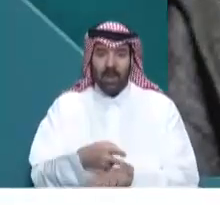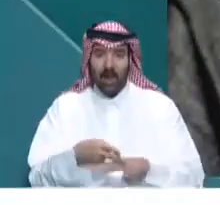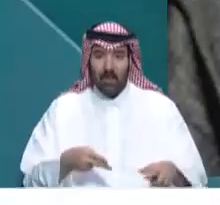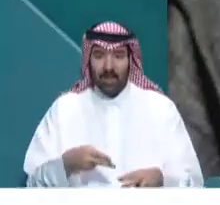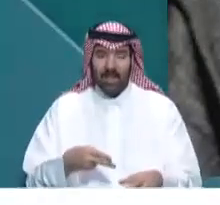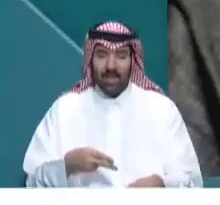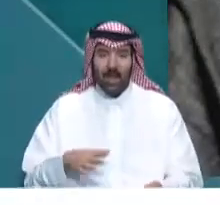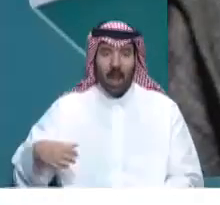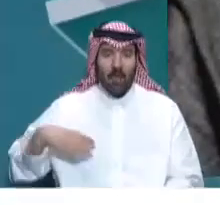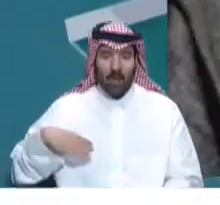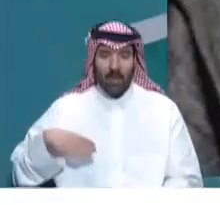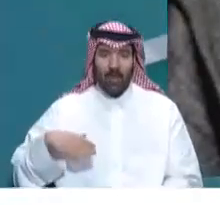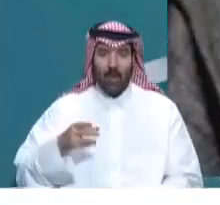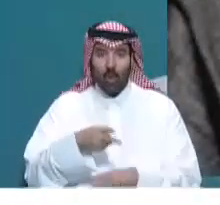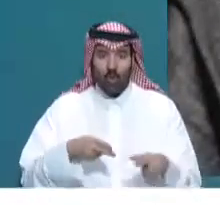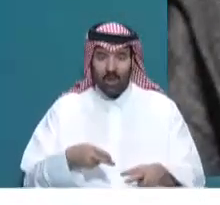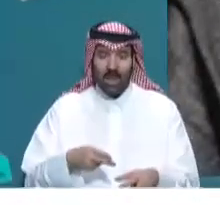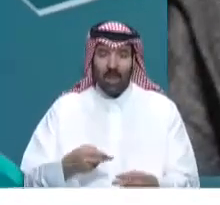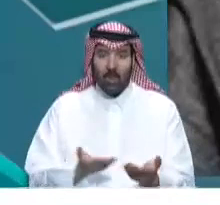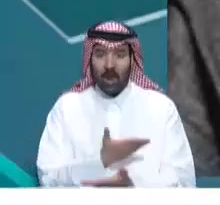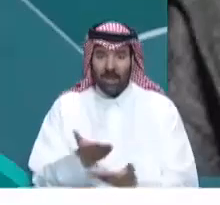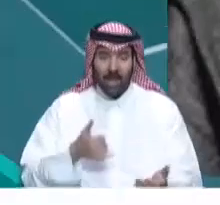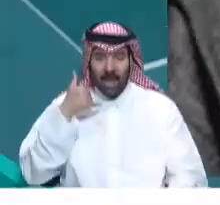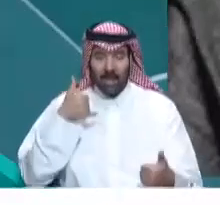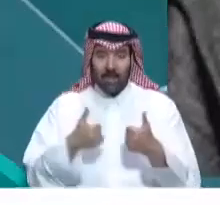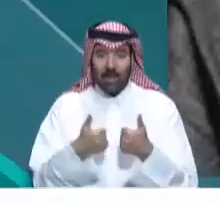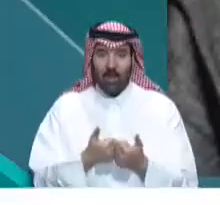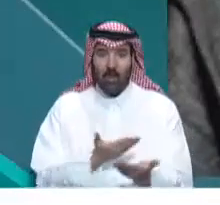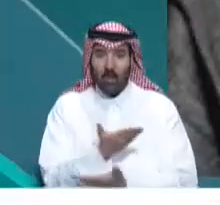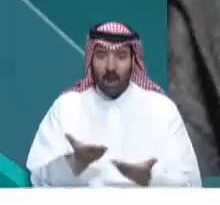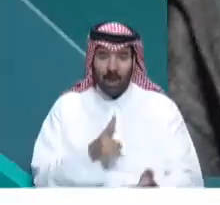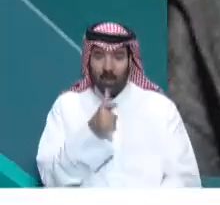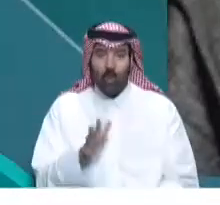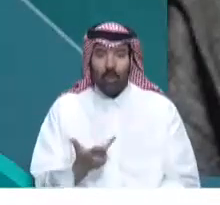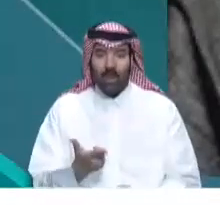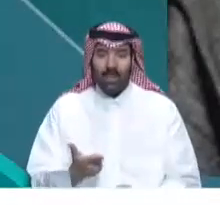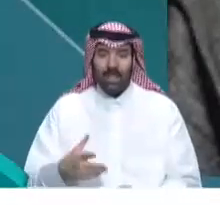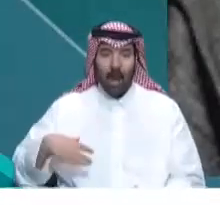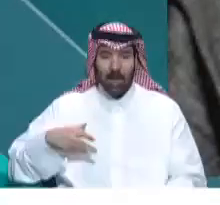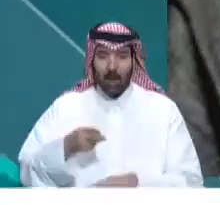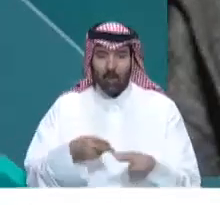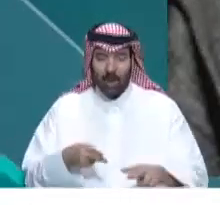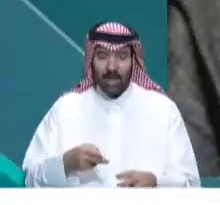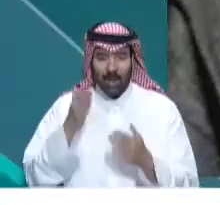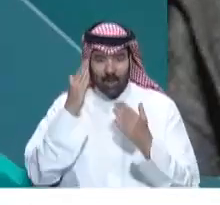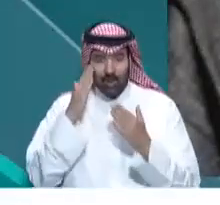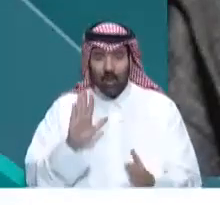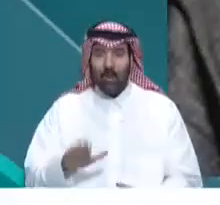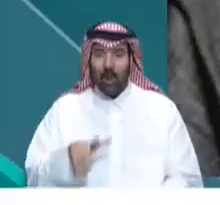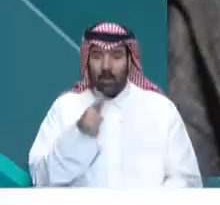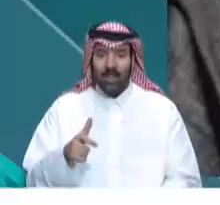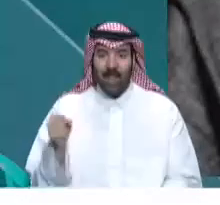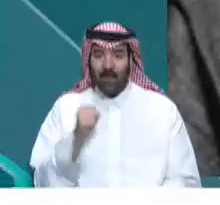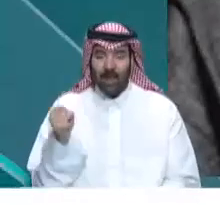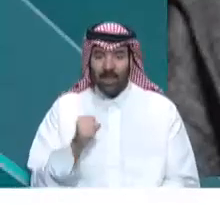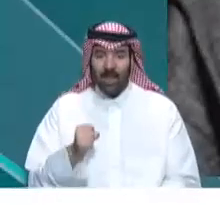الشيخ مشعل الأحمد الجابر الصباح أمير دولة الكويت، وعبر أمير الكويت عن التهنئة لولي العهد بعيد الفطر المبارك، كما